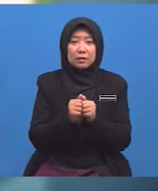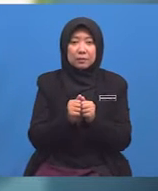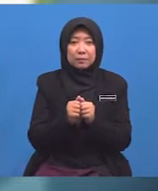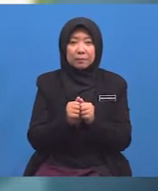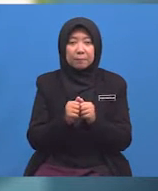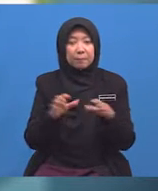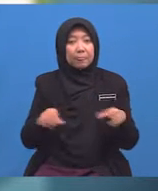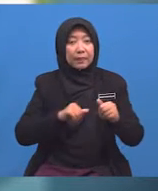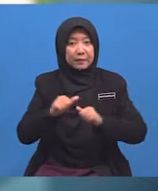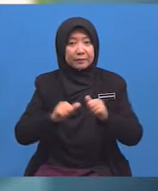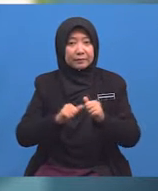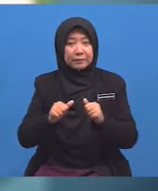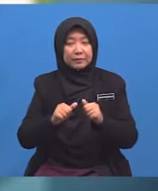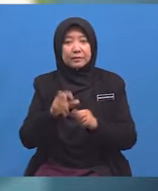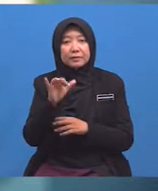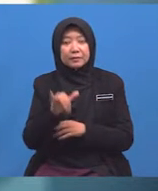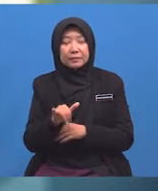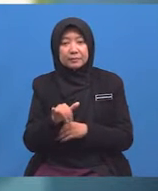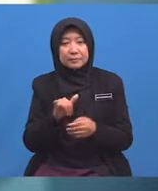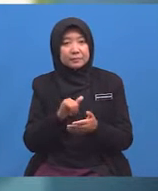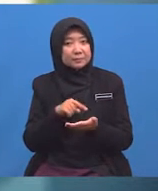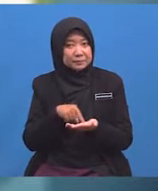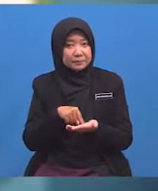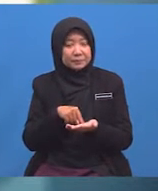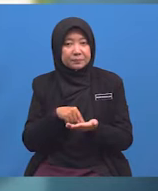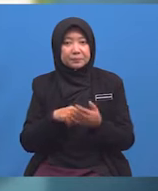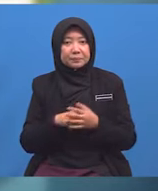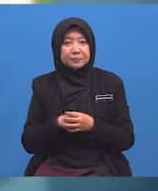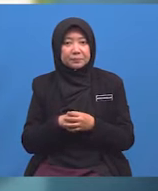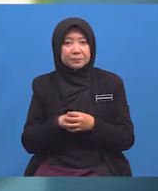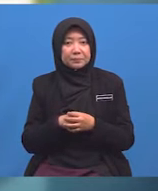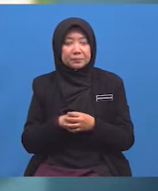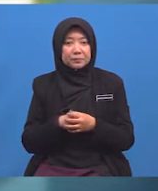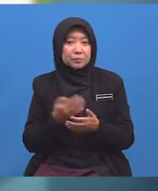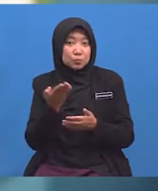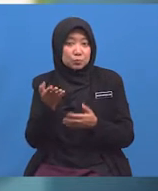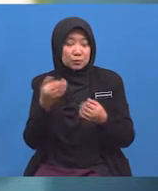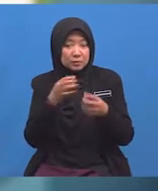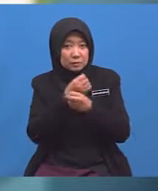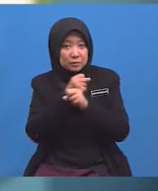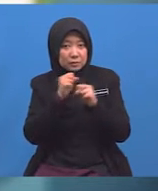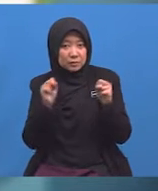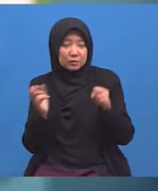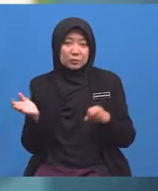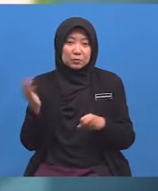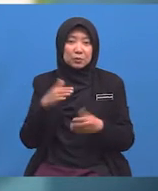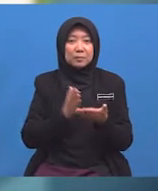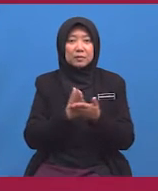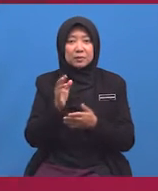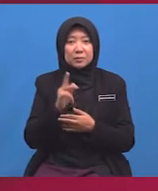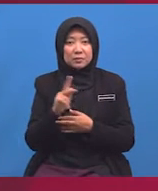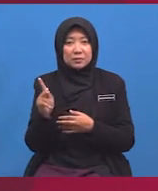melakukan aktiviti yang berikut. Adakah kamu sudah bersedia mari kita